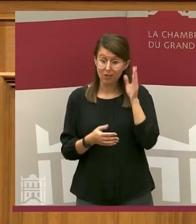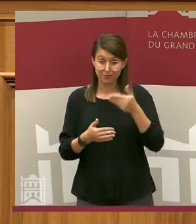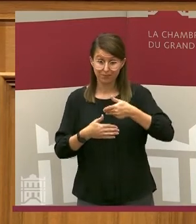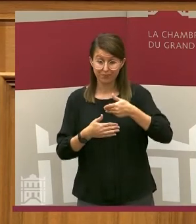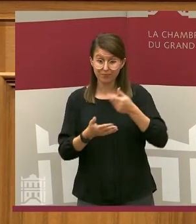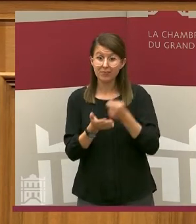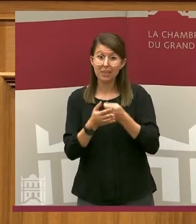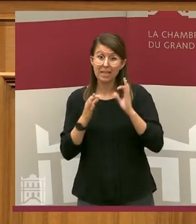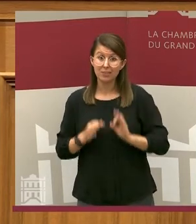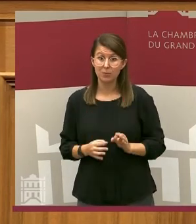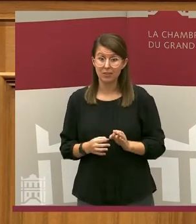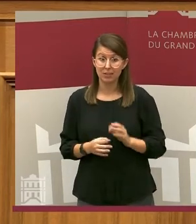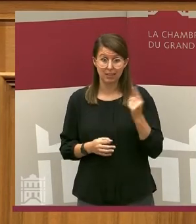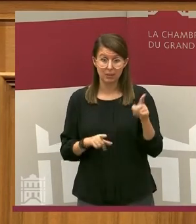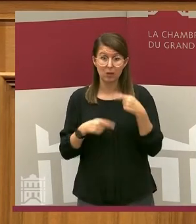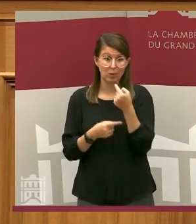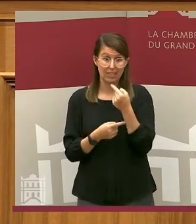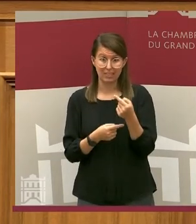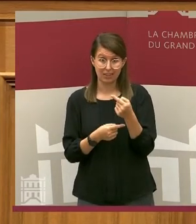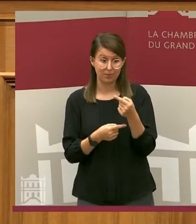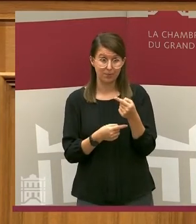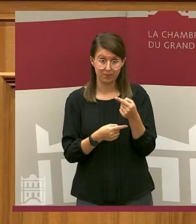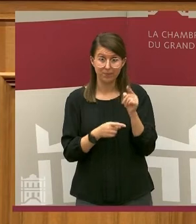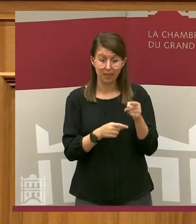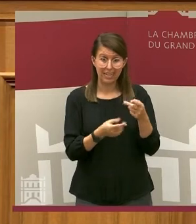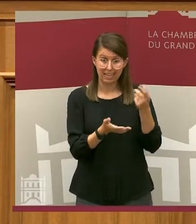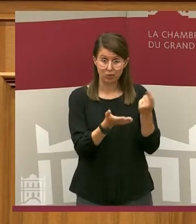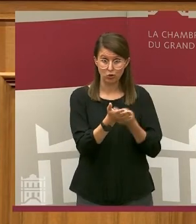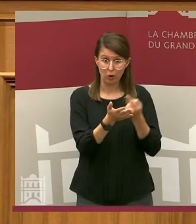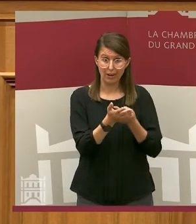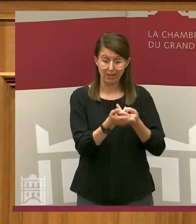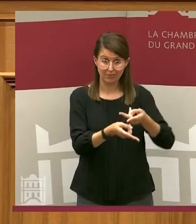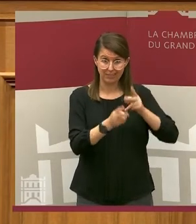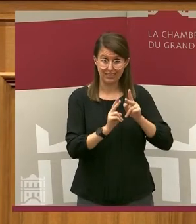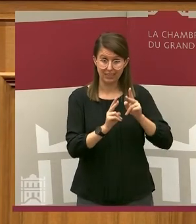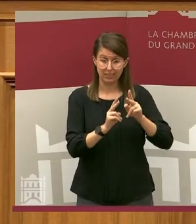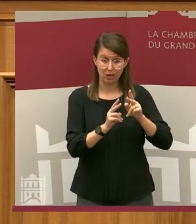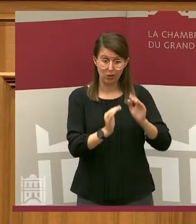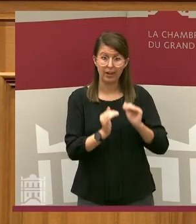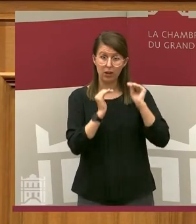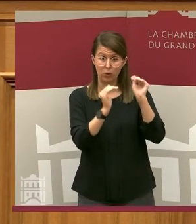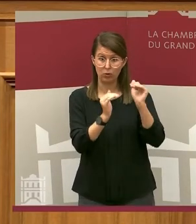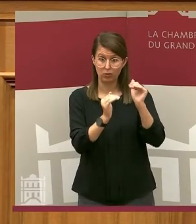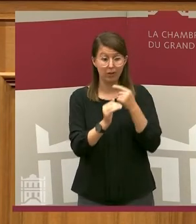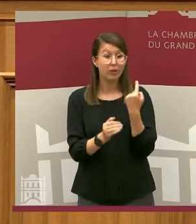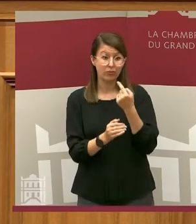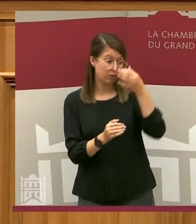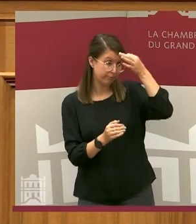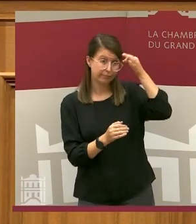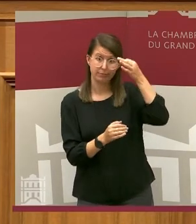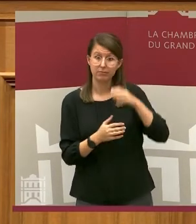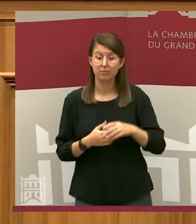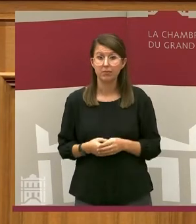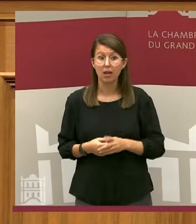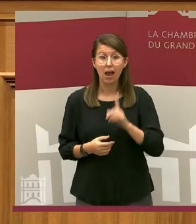dass der Kredit pro monoparental Wert erhöht wird. Wird man in erster Instanz begrüßen. Aber das geht an